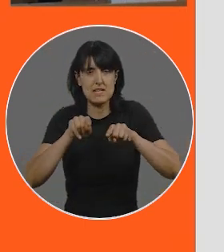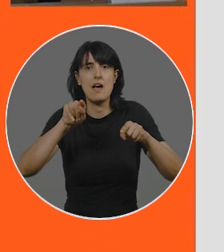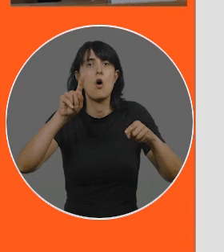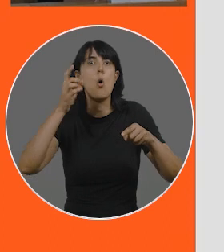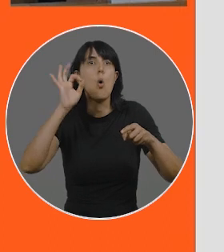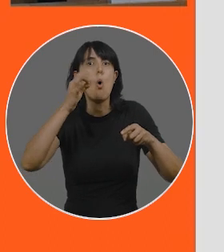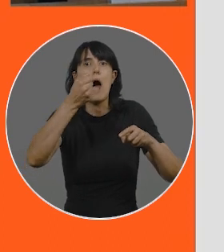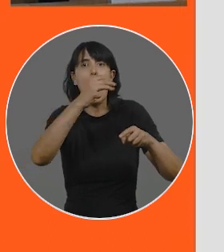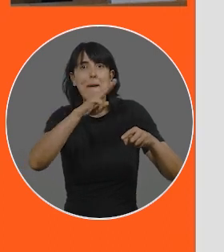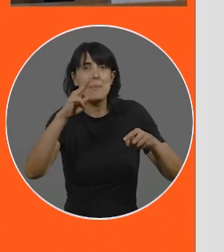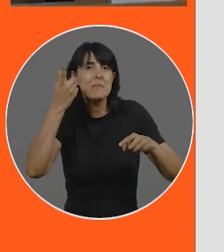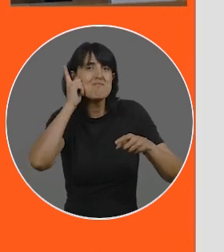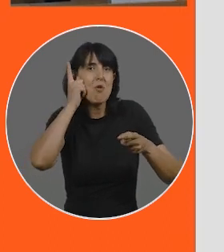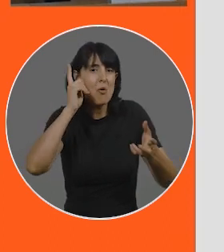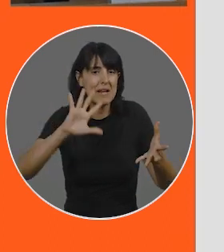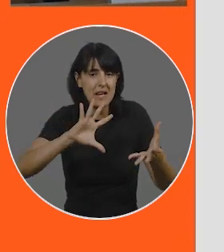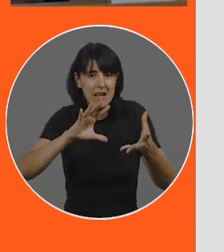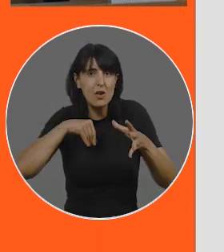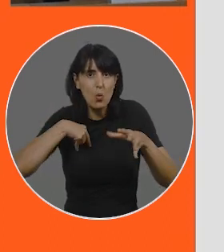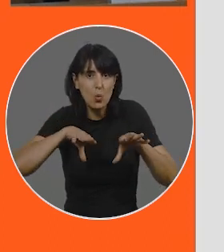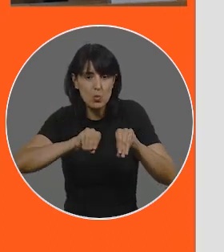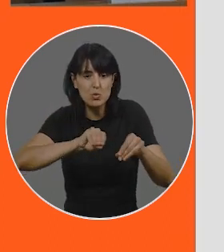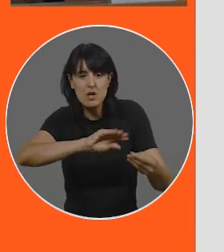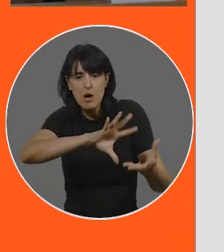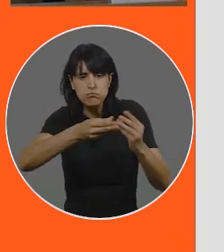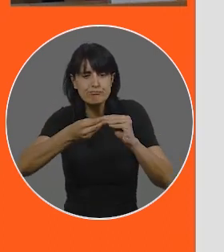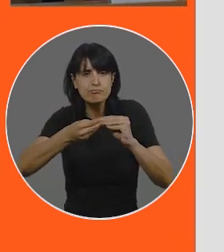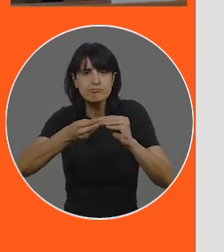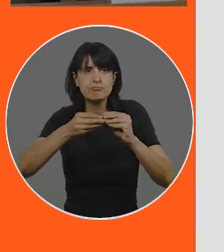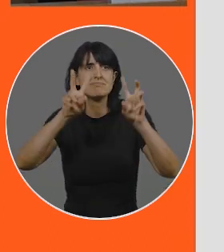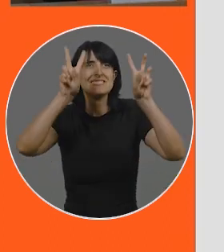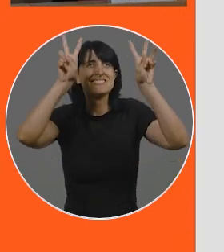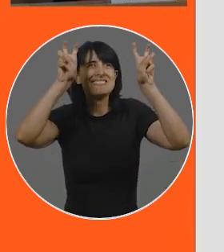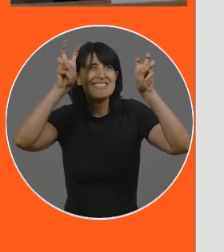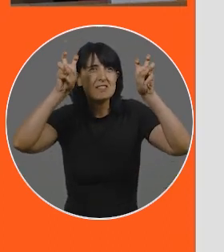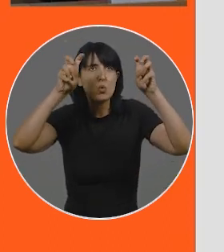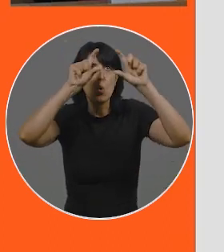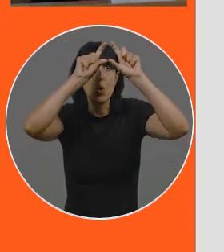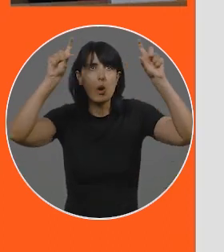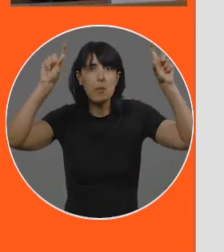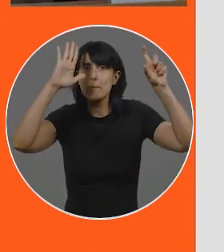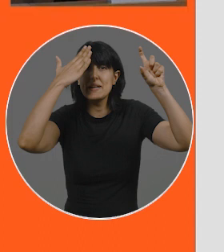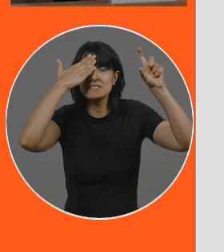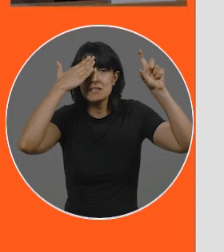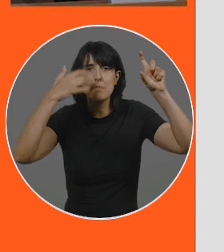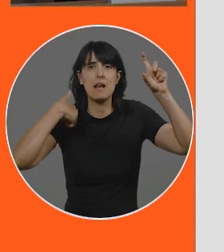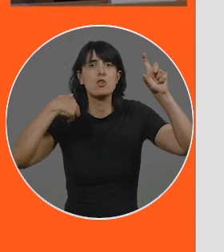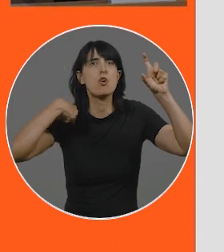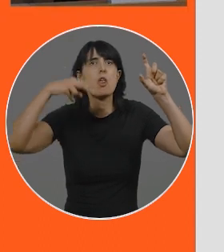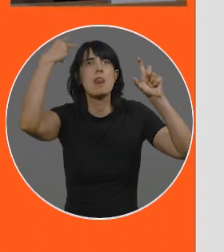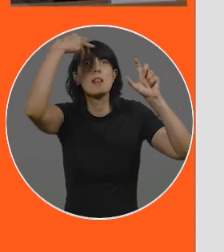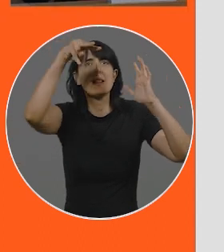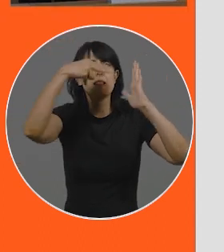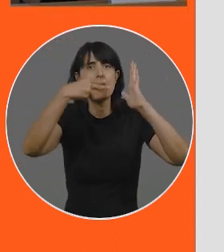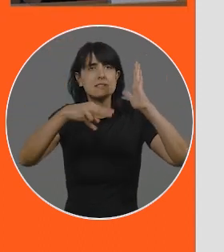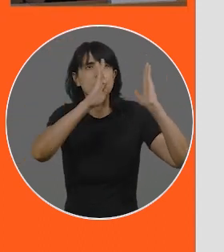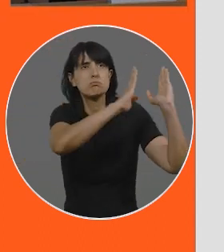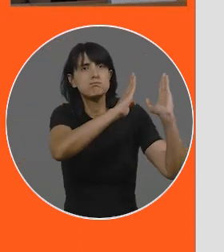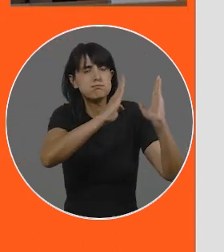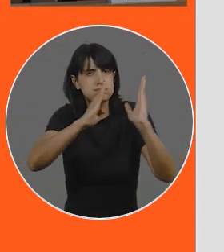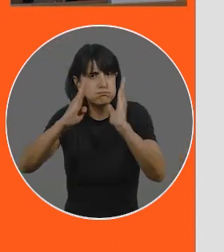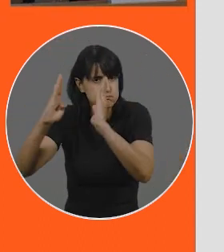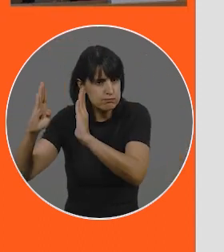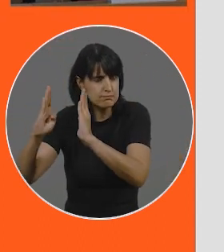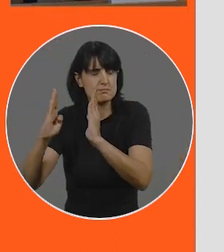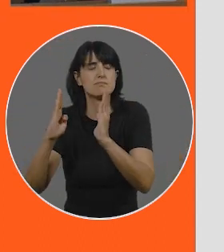estic o l'aplicació mòbil que estic utilitzant. Vull dir que hi hagin uns encapçalaments perquè jo pugui tenir una lectura ordenada,